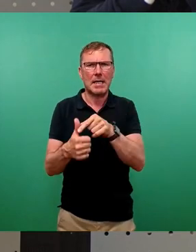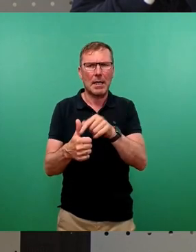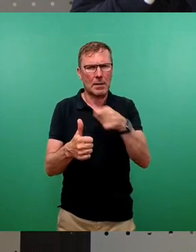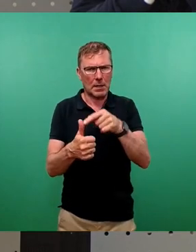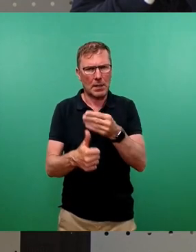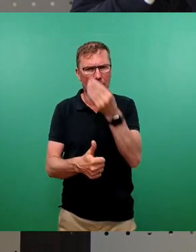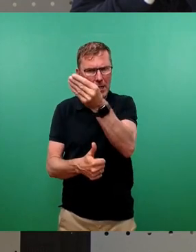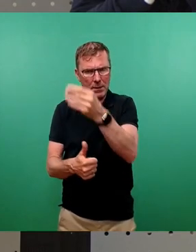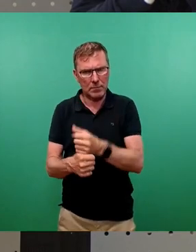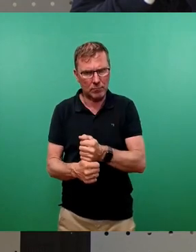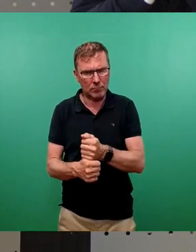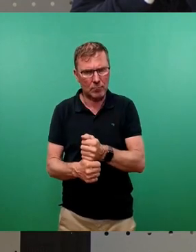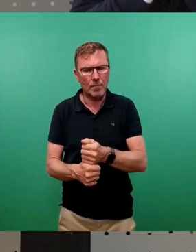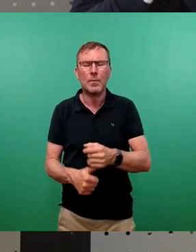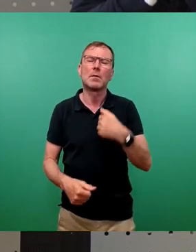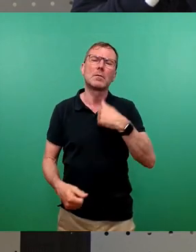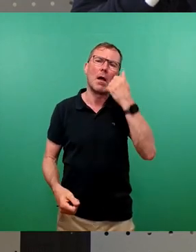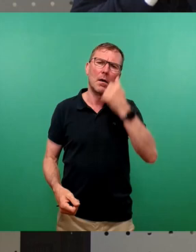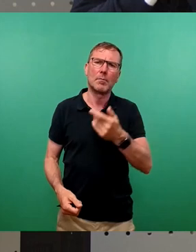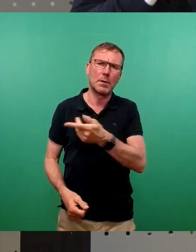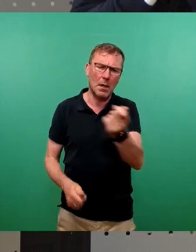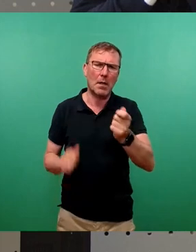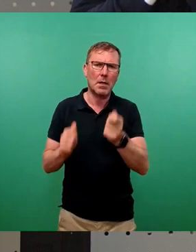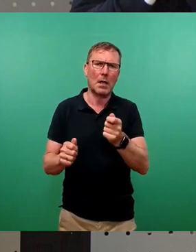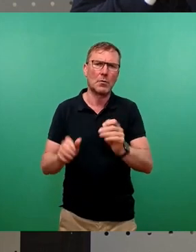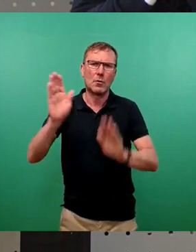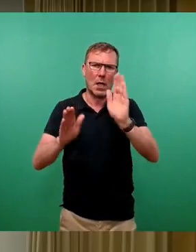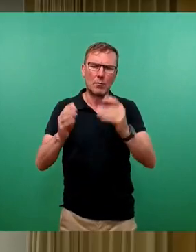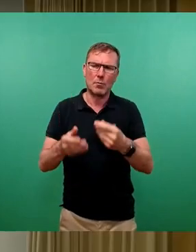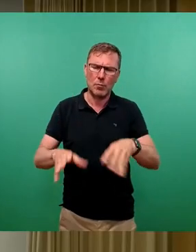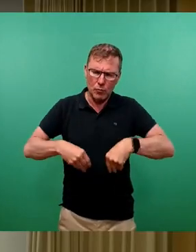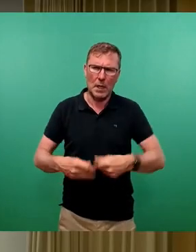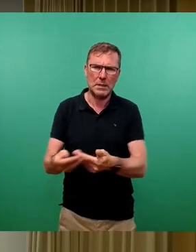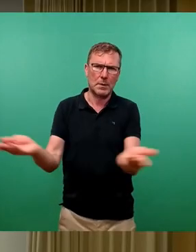zu wählen ist und ich bitte, diesen Antrag zur Abstimmung zu bringen. Danke.